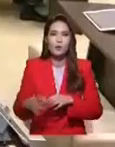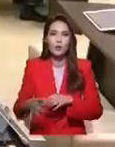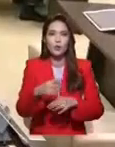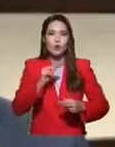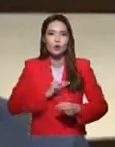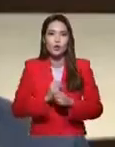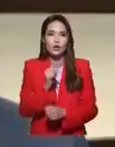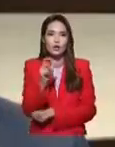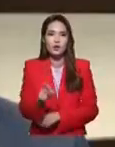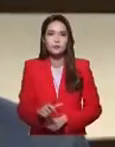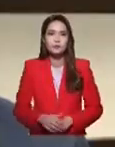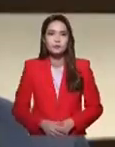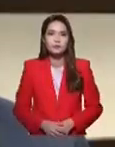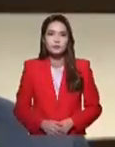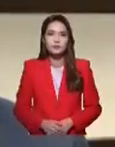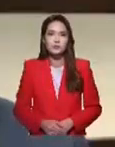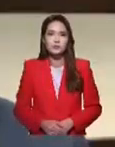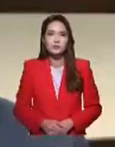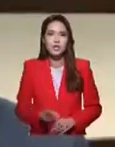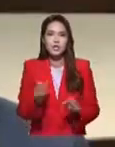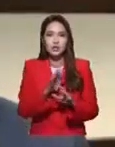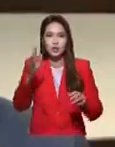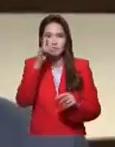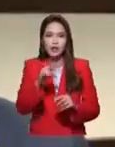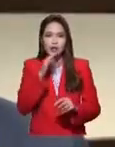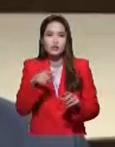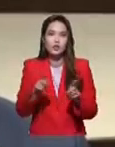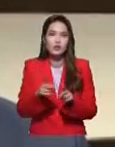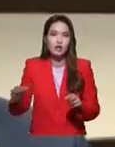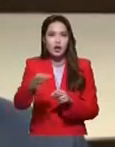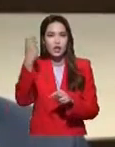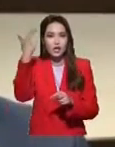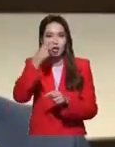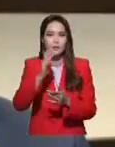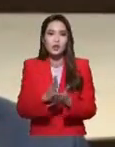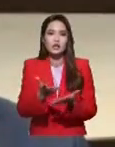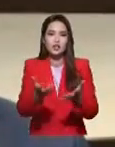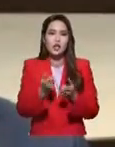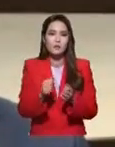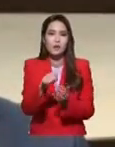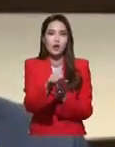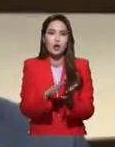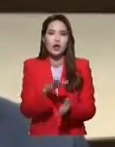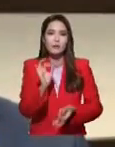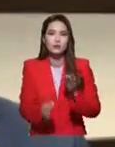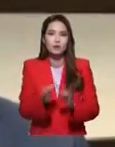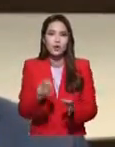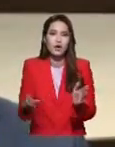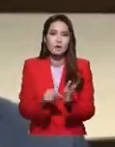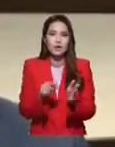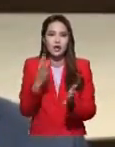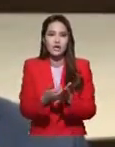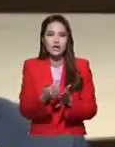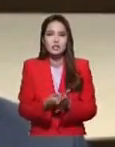органов. Правительством Республики Казахстан 29 августа 2023 года принимается постановление номером 733, где